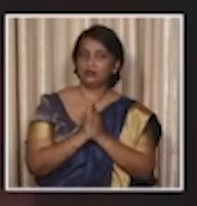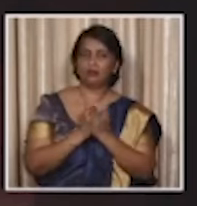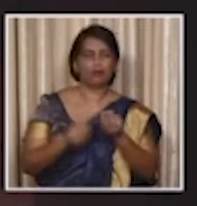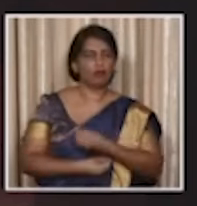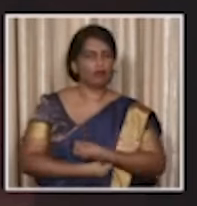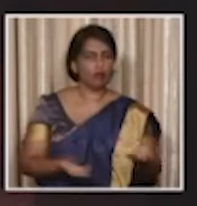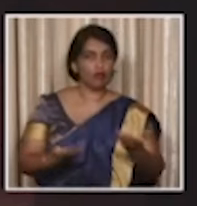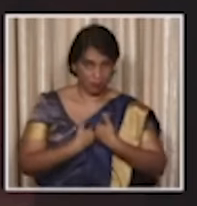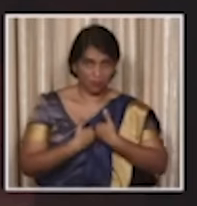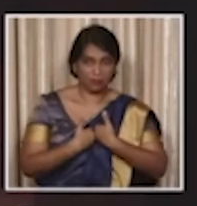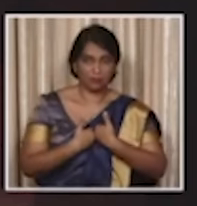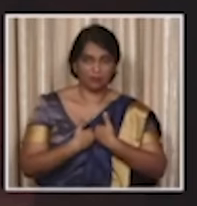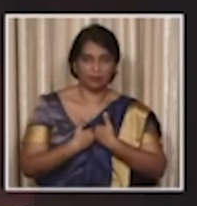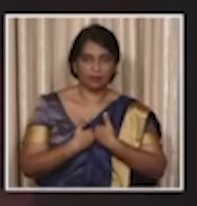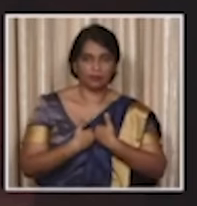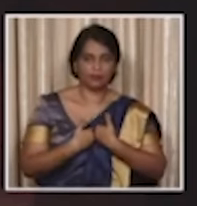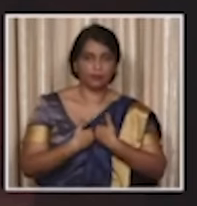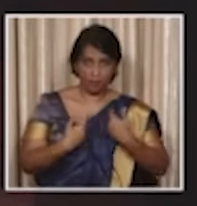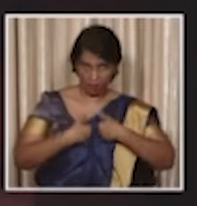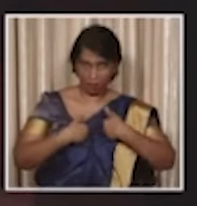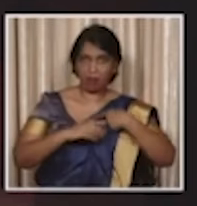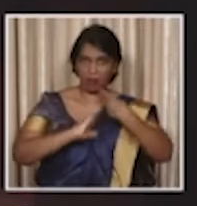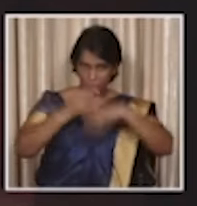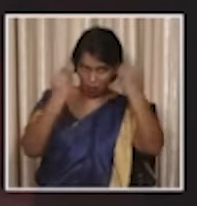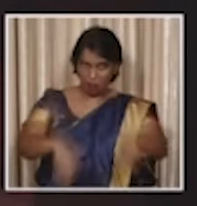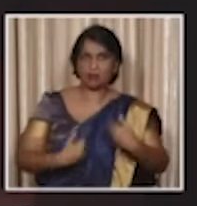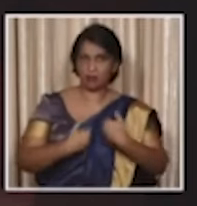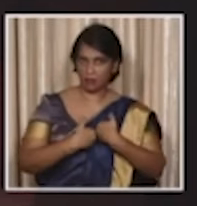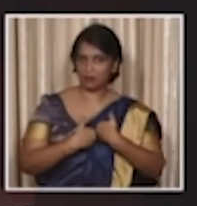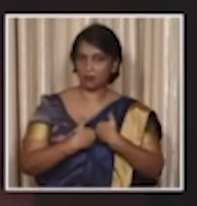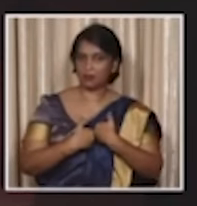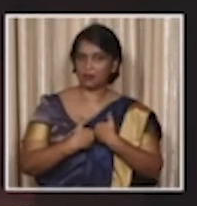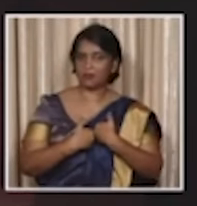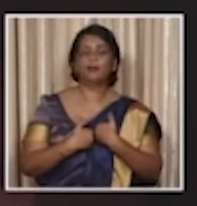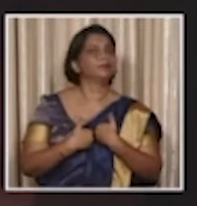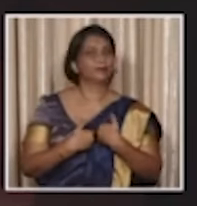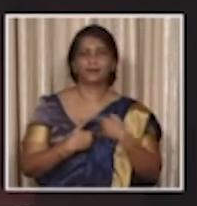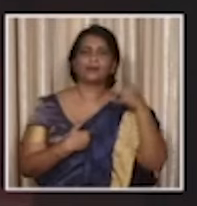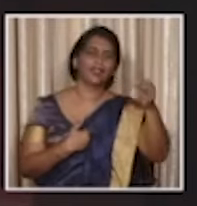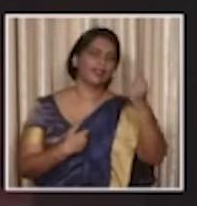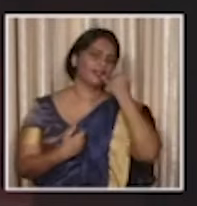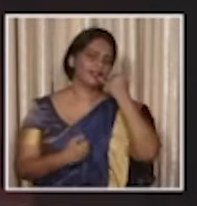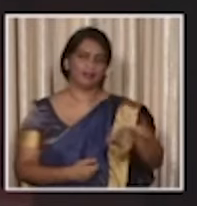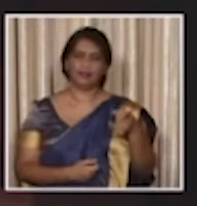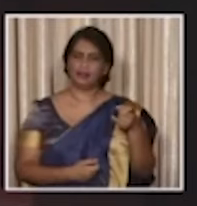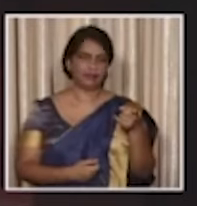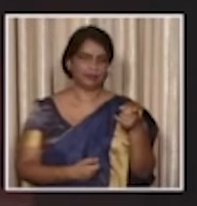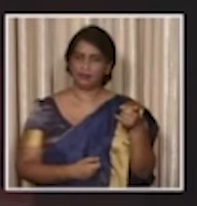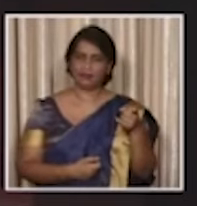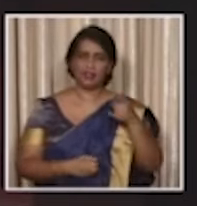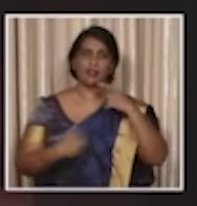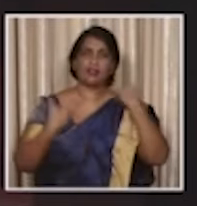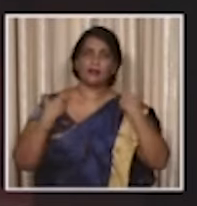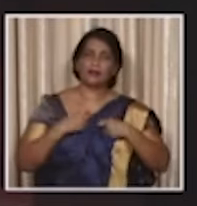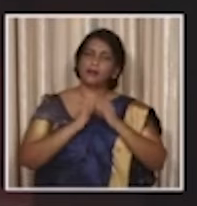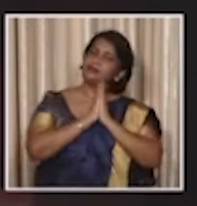කරේ අපිද? අපිද රට බංකොලොත් කරේ? මේගොල්ලන්ට ඉතින් ලේසි, රාජපක්ෂ